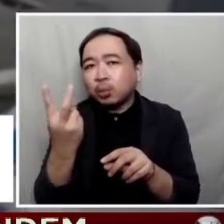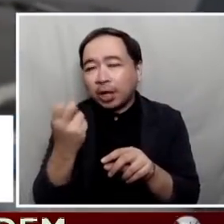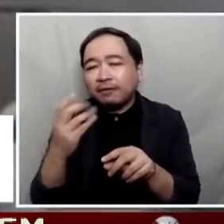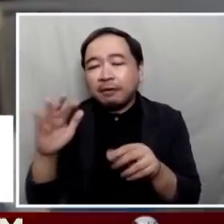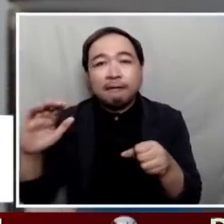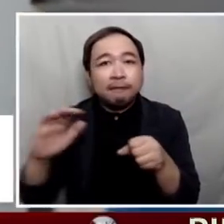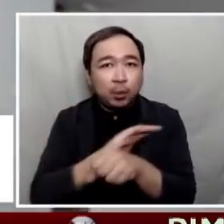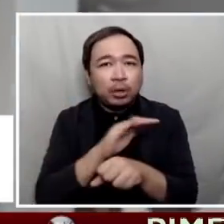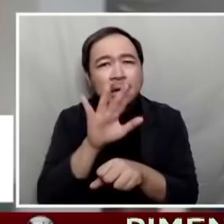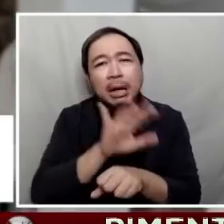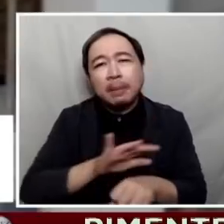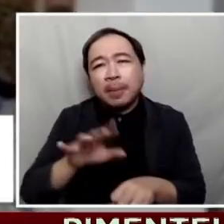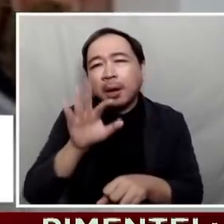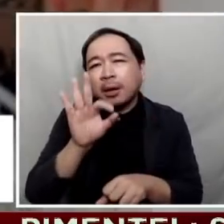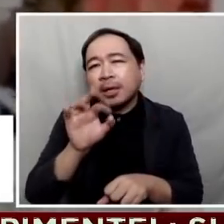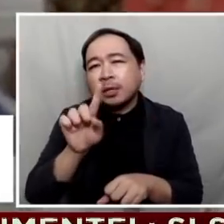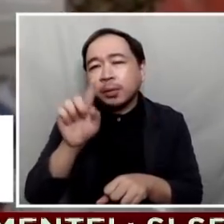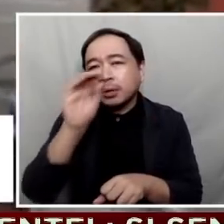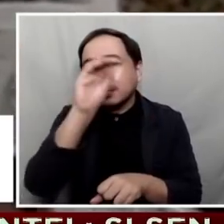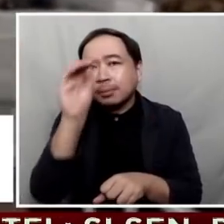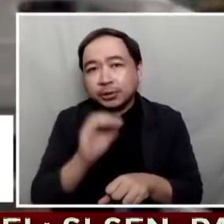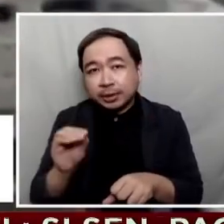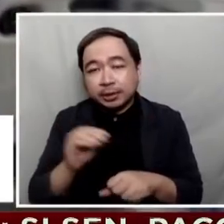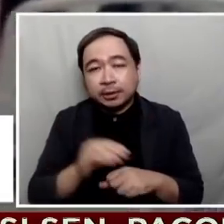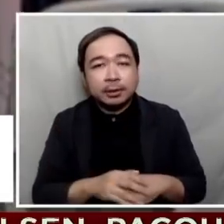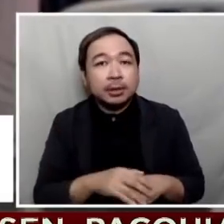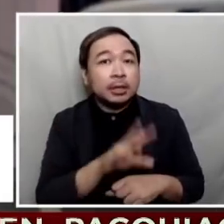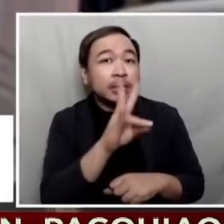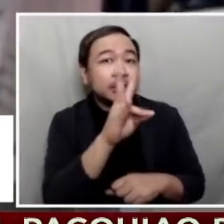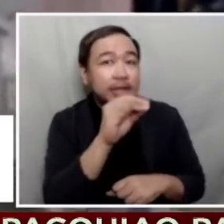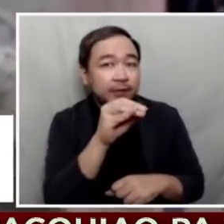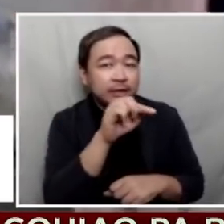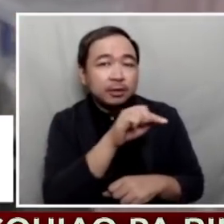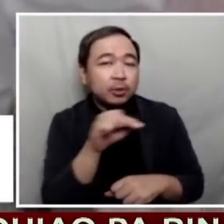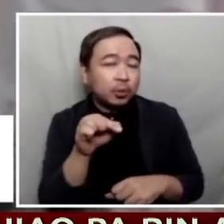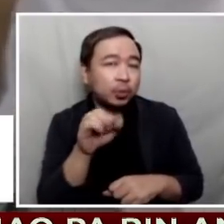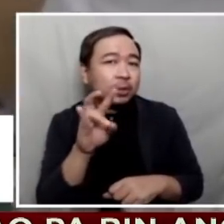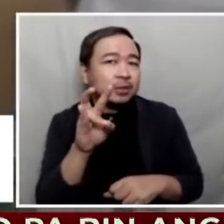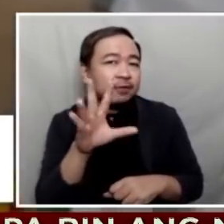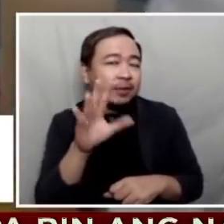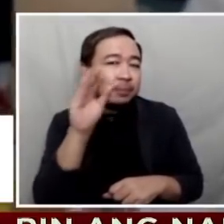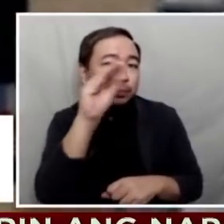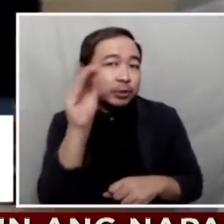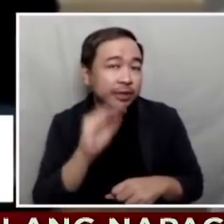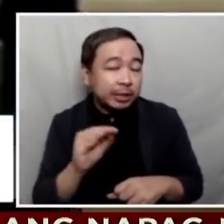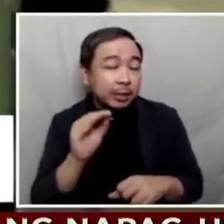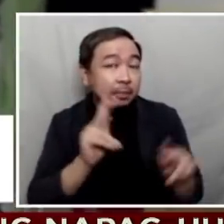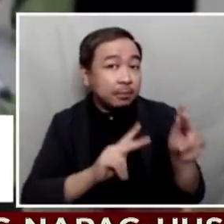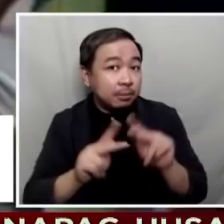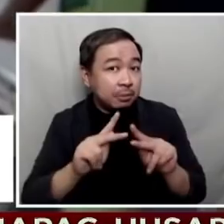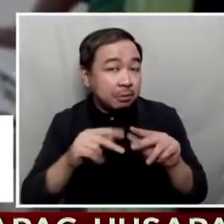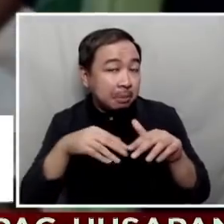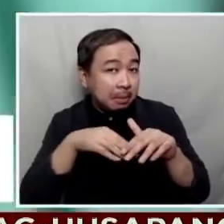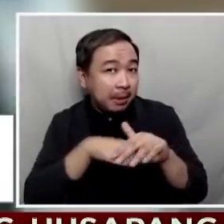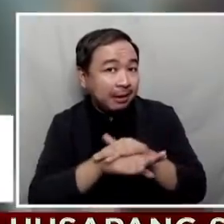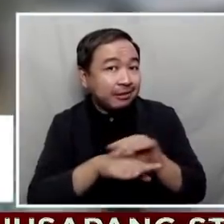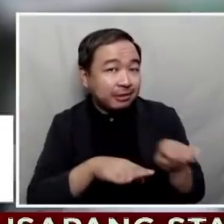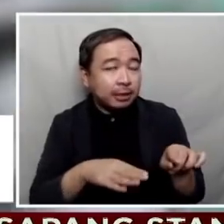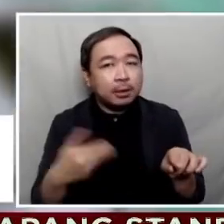Ayon kay Dr. Pangan, 70 hanggat 75% sa mga pasyente na naa-admit ay hindi